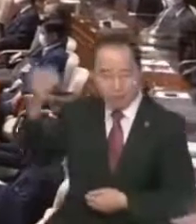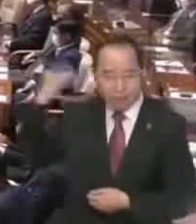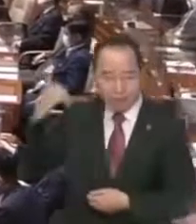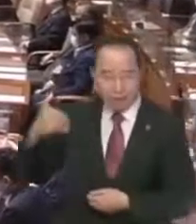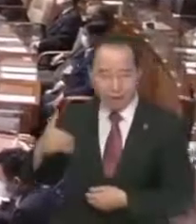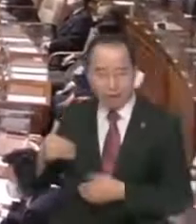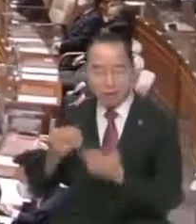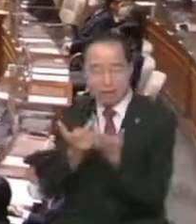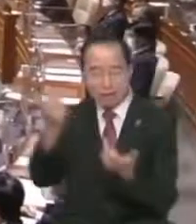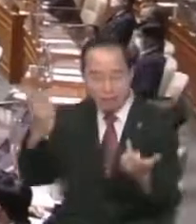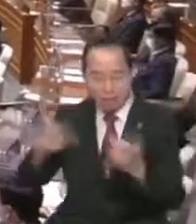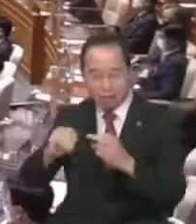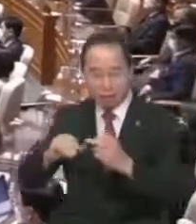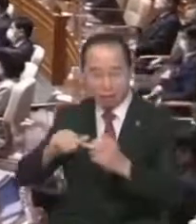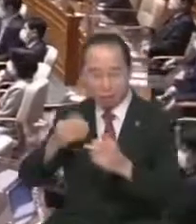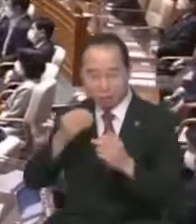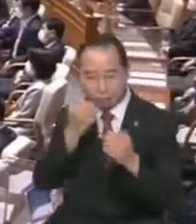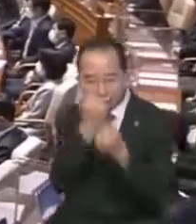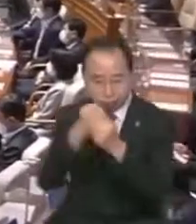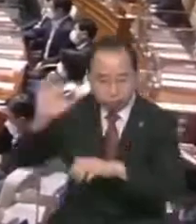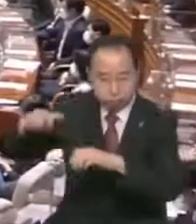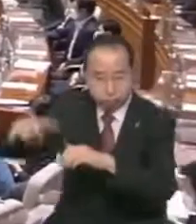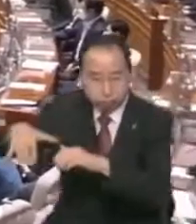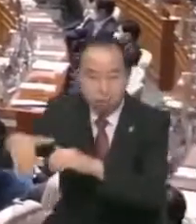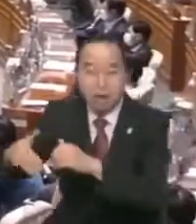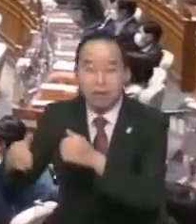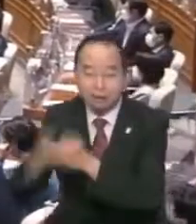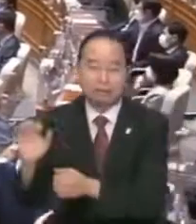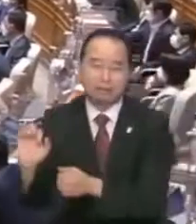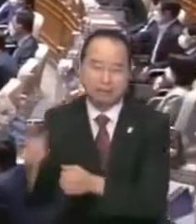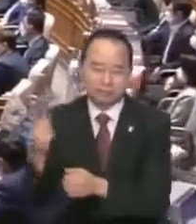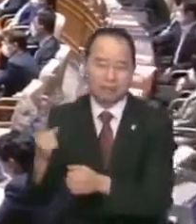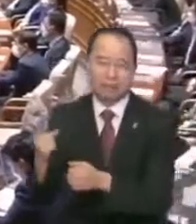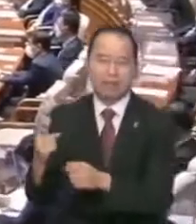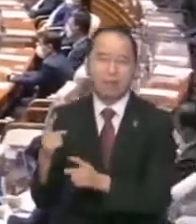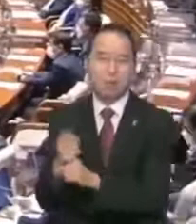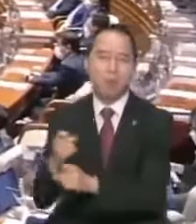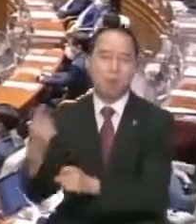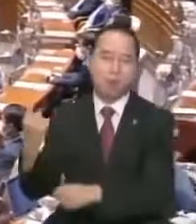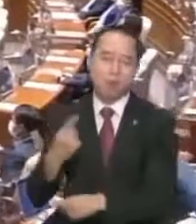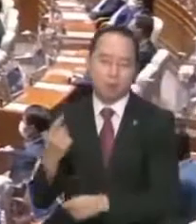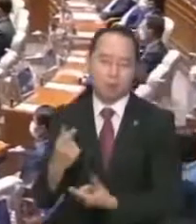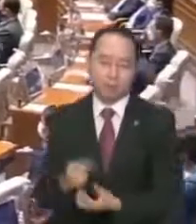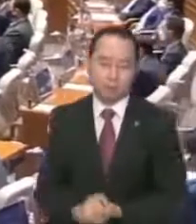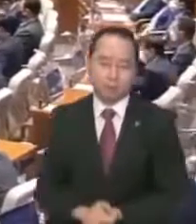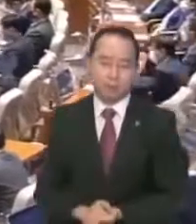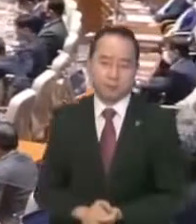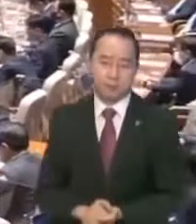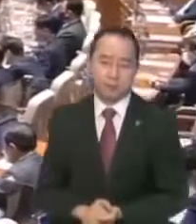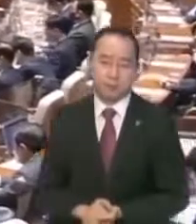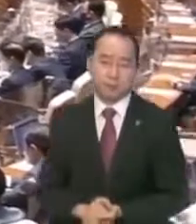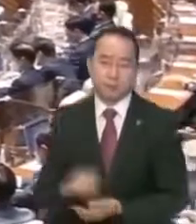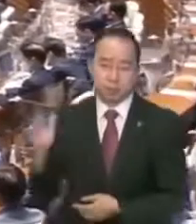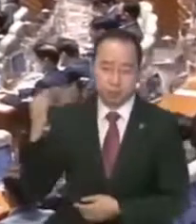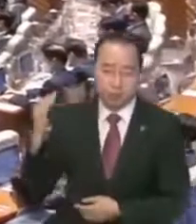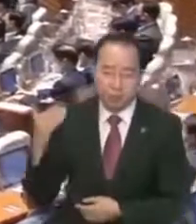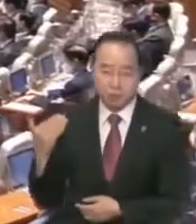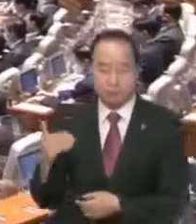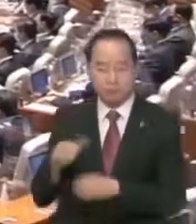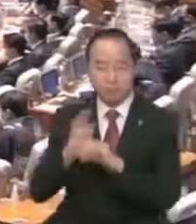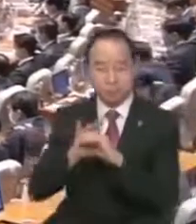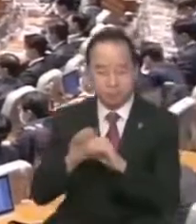최근 들어 인류는 새로운 감염병에 잇따라 시달리고 있습니다. 우리도